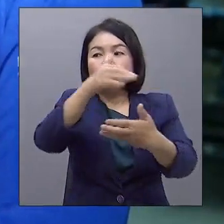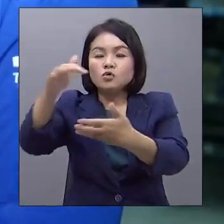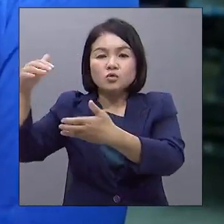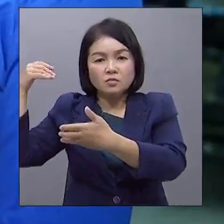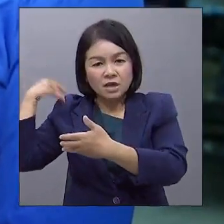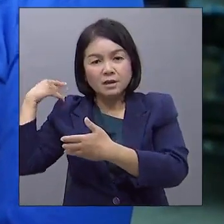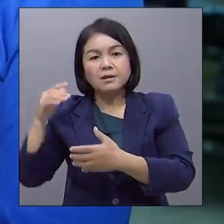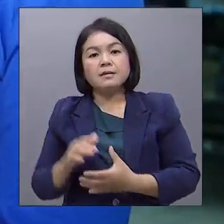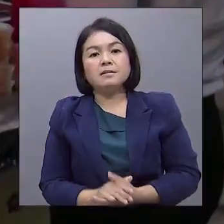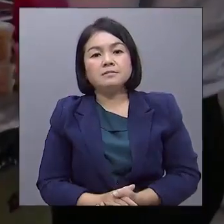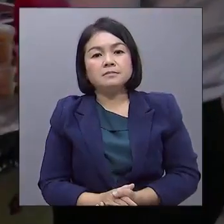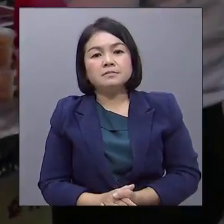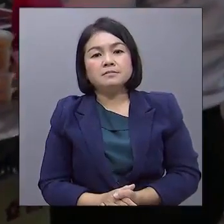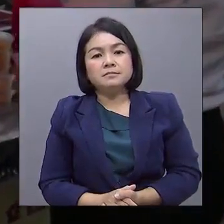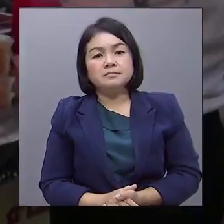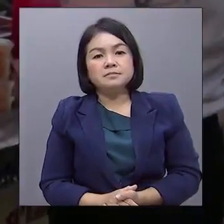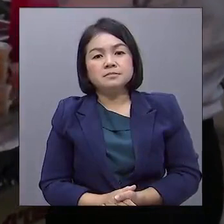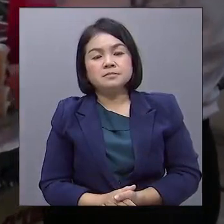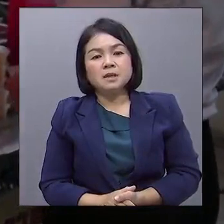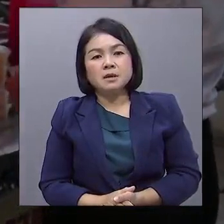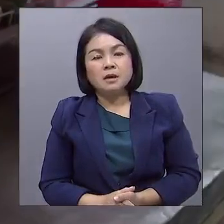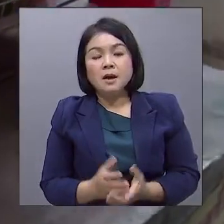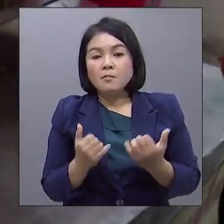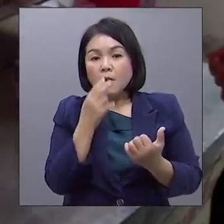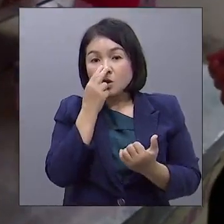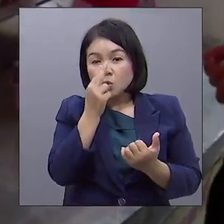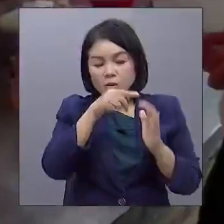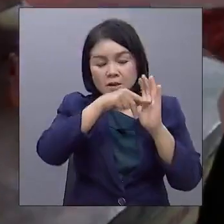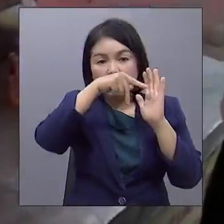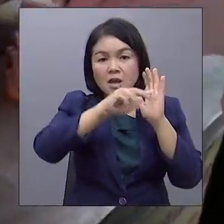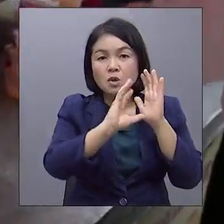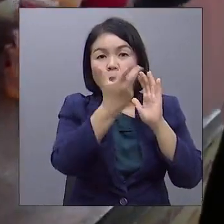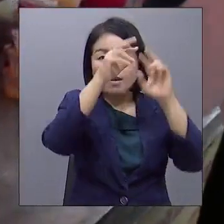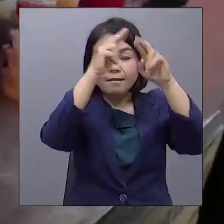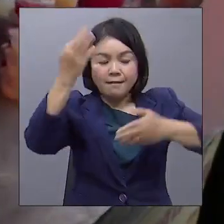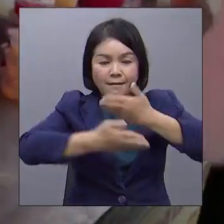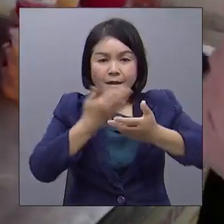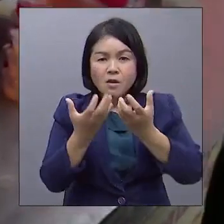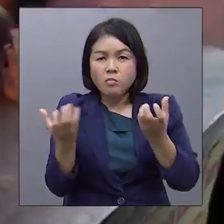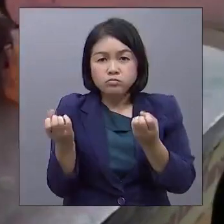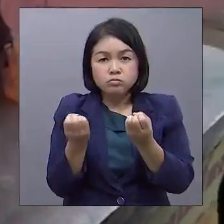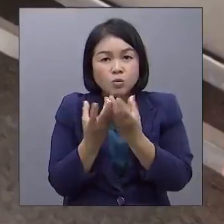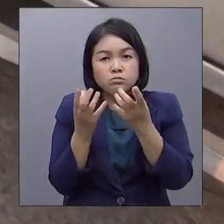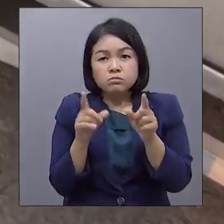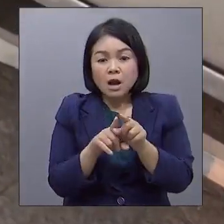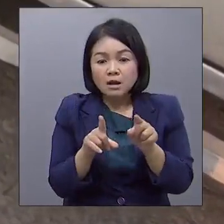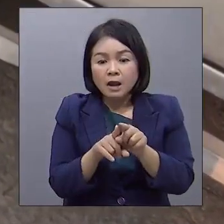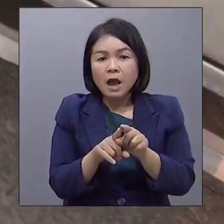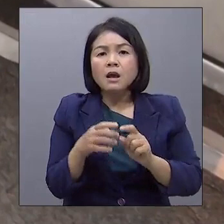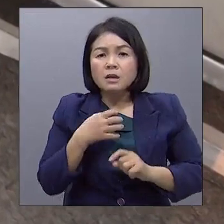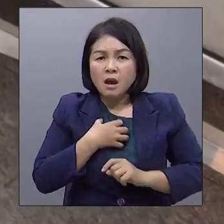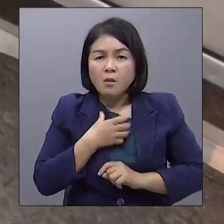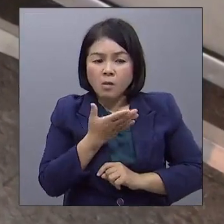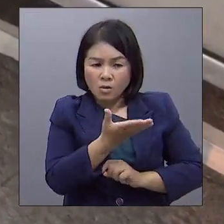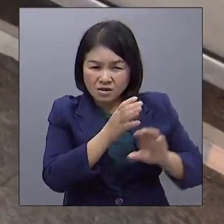จะเพิ่มขึ้น ส่วนที่พิษณุโลกค่ะพ่อค้าแม่ค้าได้รับผลกระทบเหมือนกันเขาอยากจะให้ภา